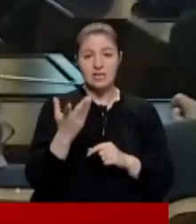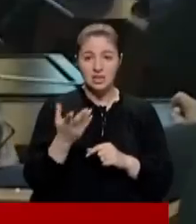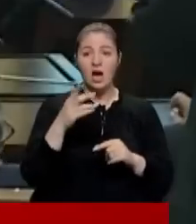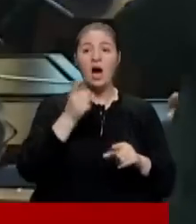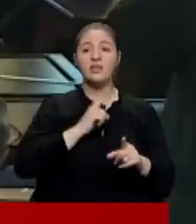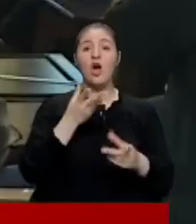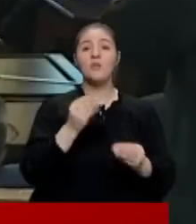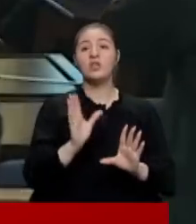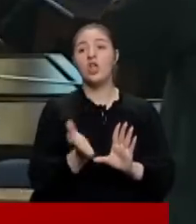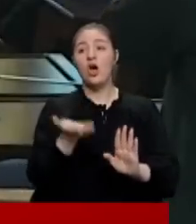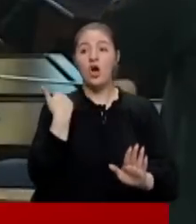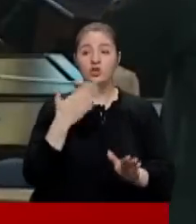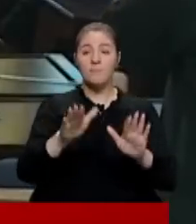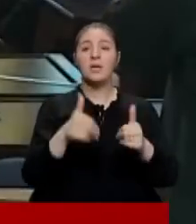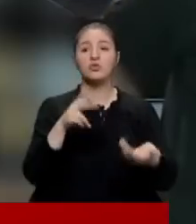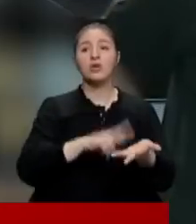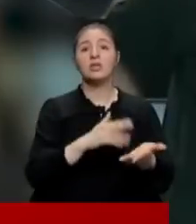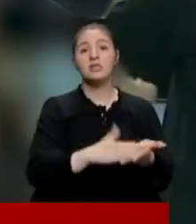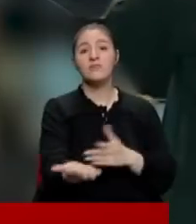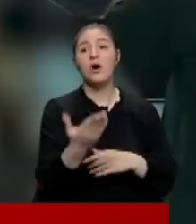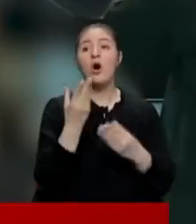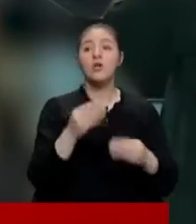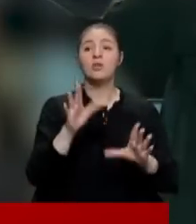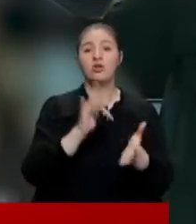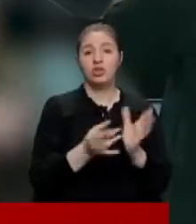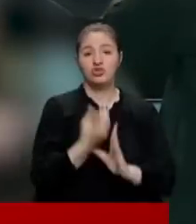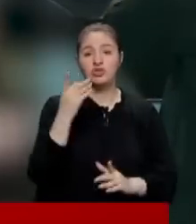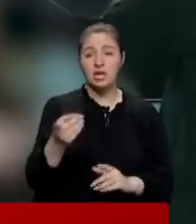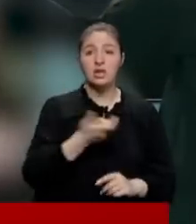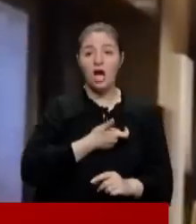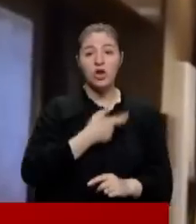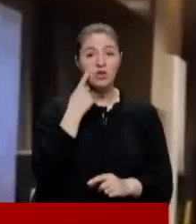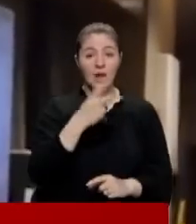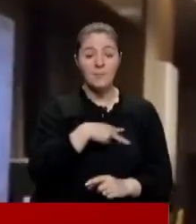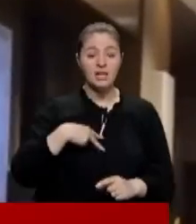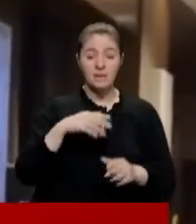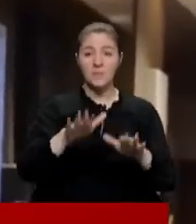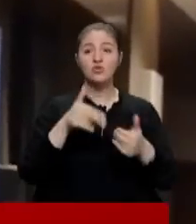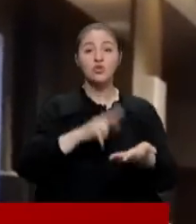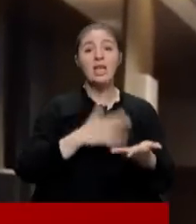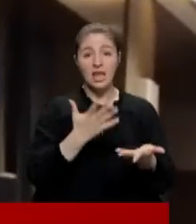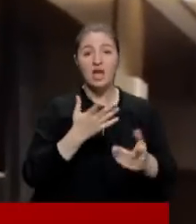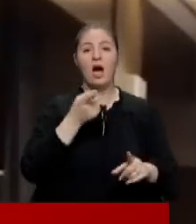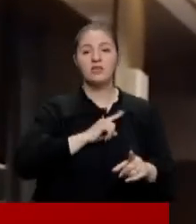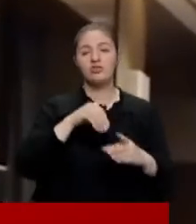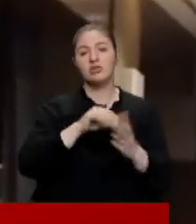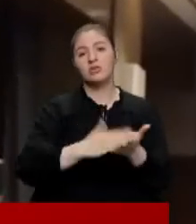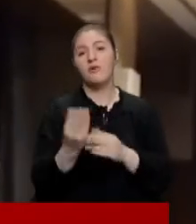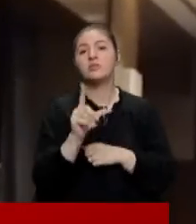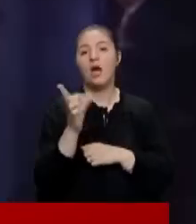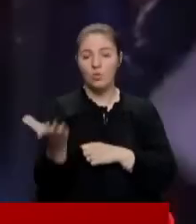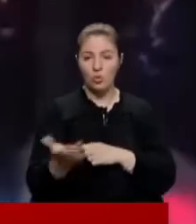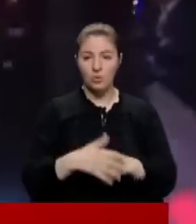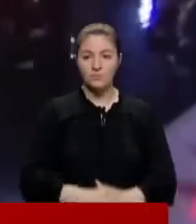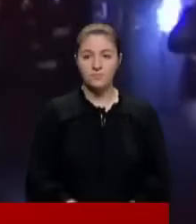aday olmadan önce meclis üyeliğinden istifa etmedi ortaya çıktı yasaya göre Belediye Meclis Üyelerinin de adaylık için istifa etmesi